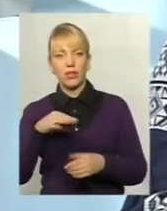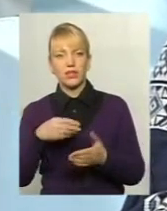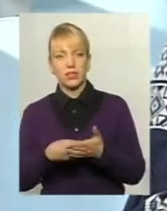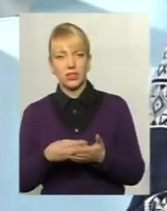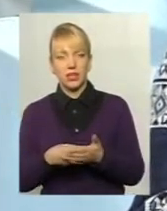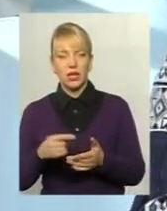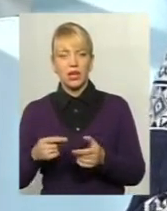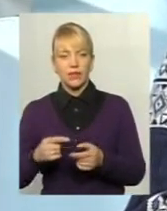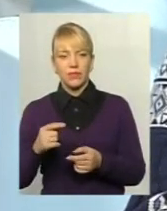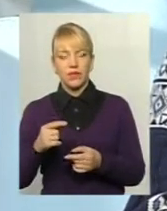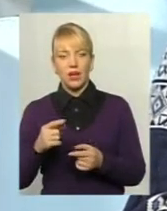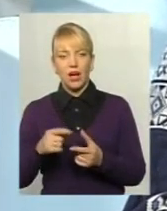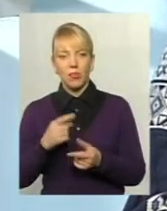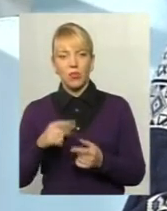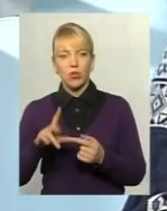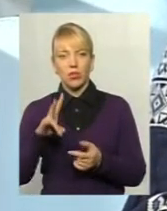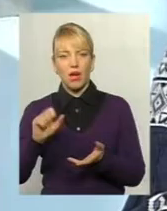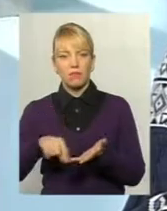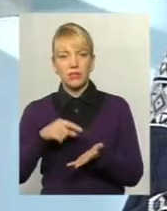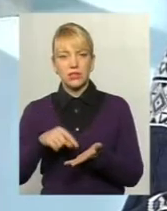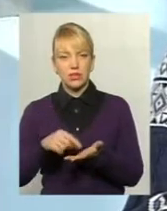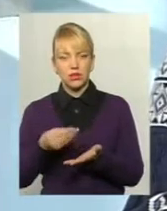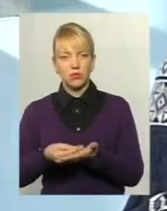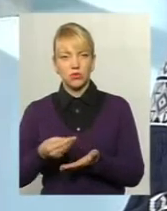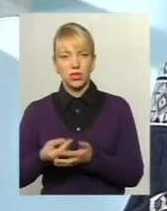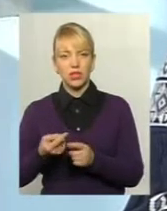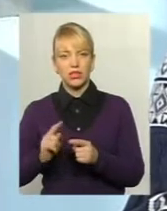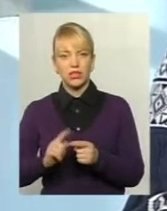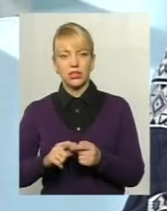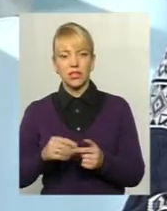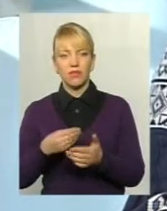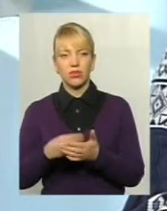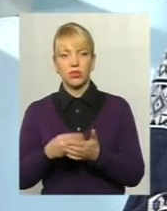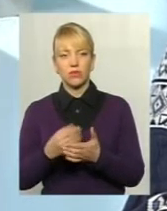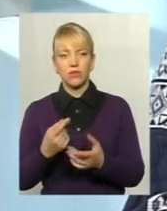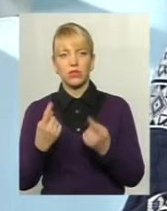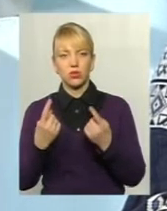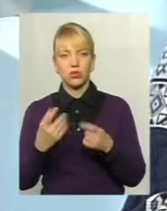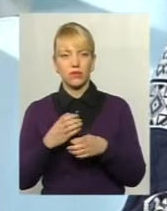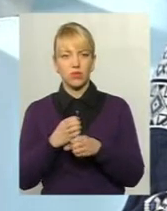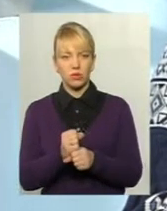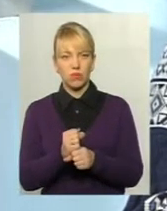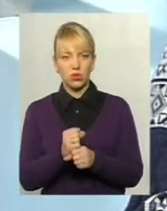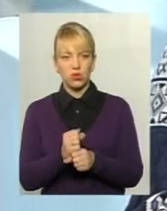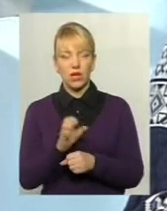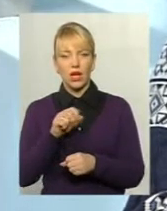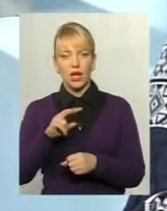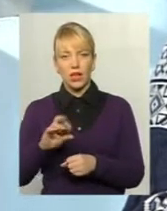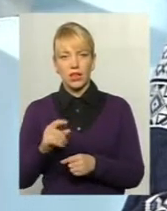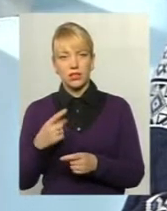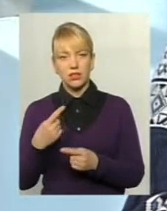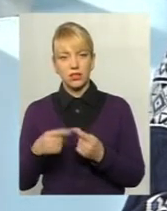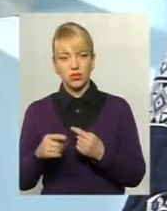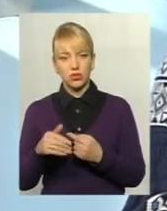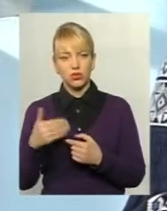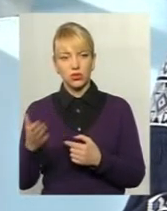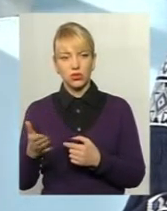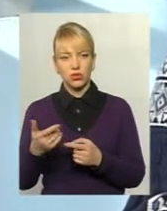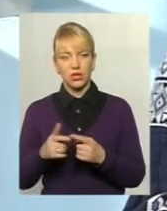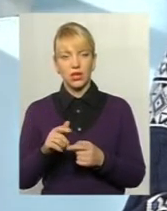рад, або ж на місцеві бюджети. І, відповідно, це фінансування суттєво зменшується. З іншої сторони, внаслідок